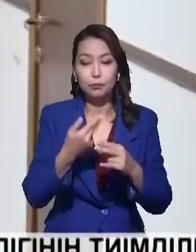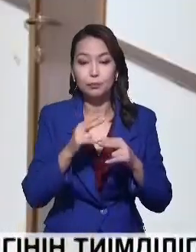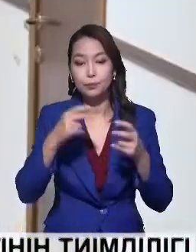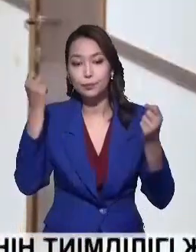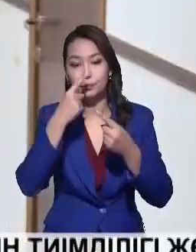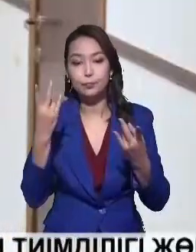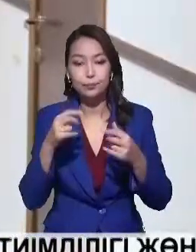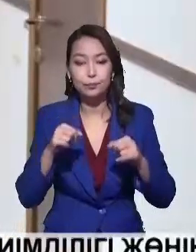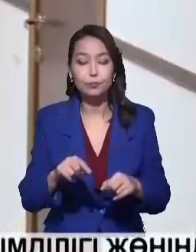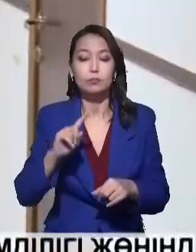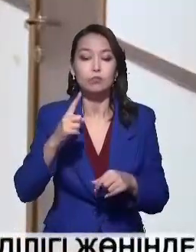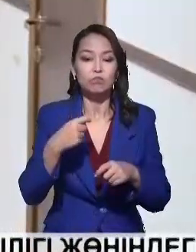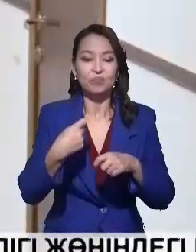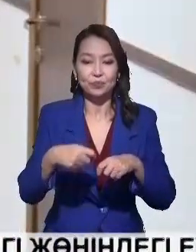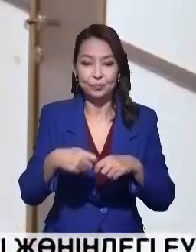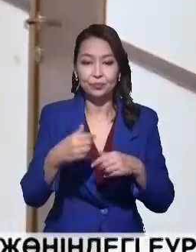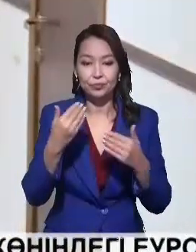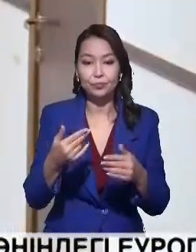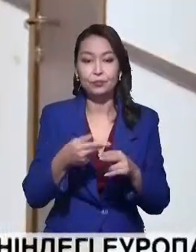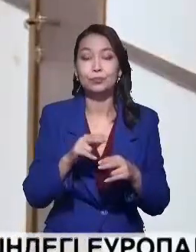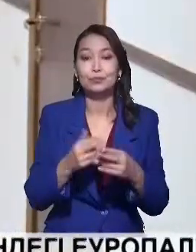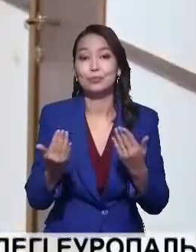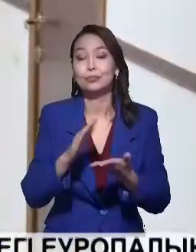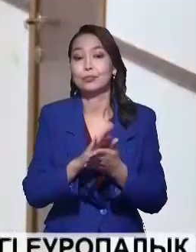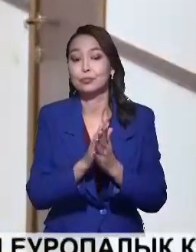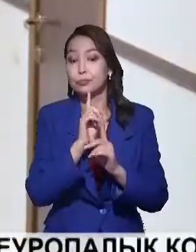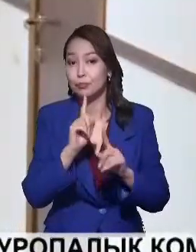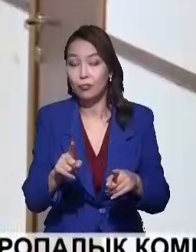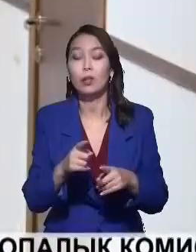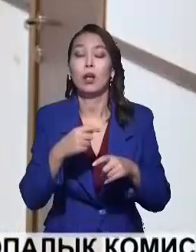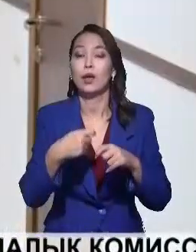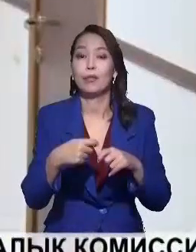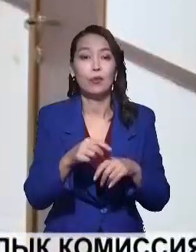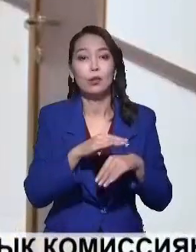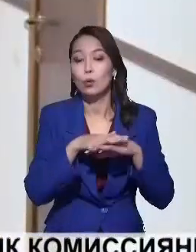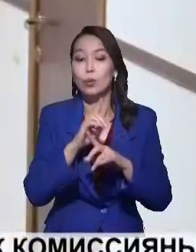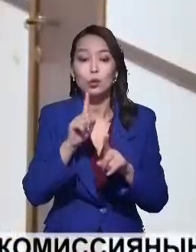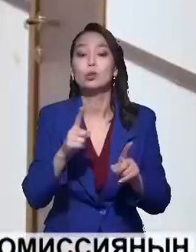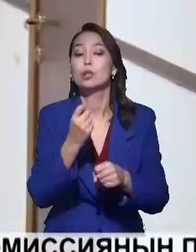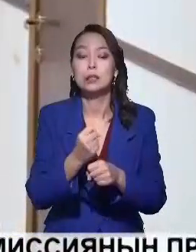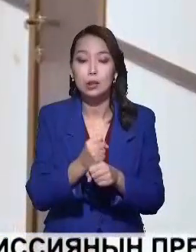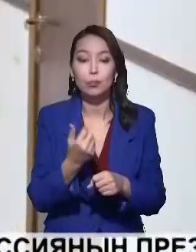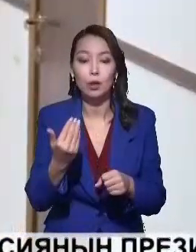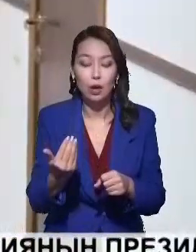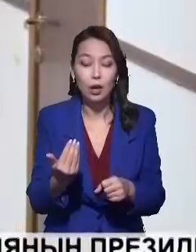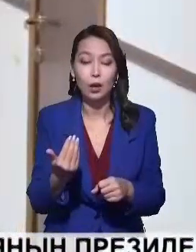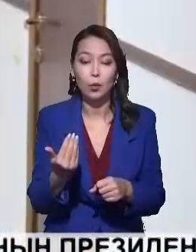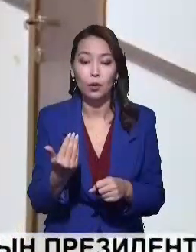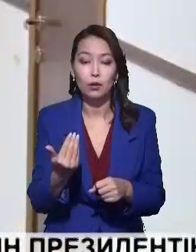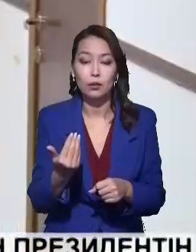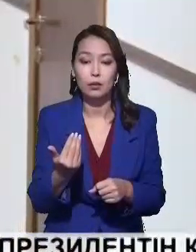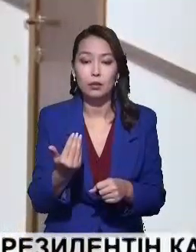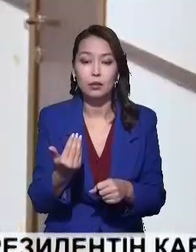Әрине, егер де инвесторге белгілі бір жағдай жасамаса, инвестор келмейді. Ал келу үшін не істеу керек? Оған